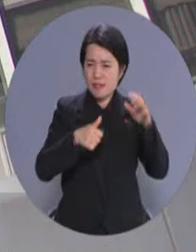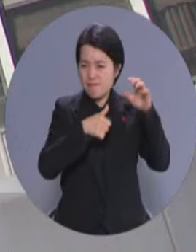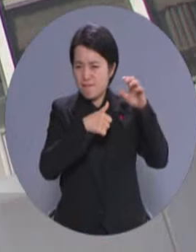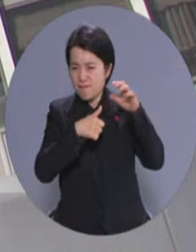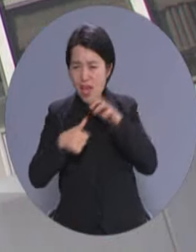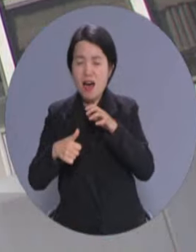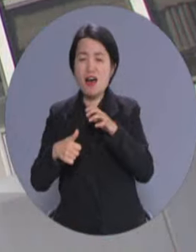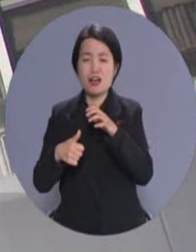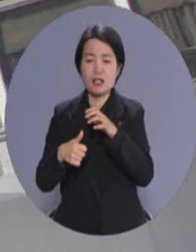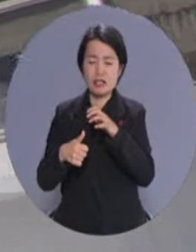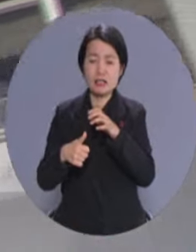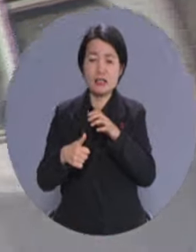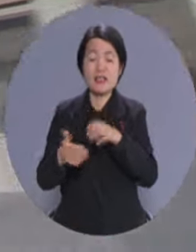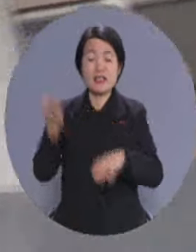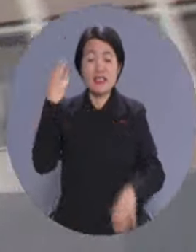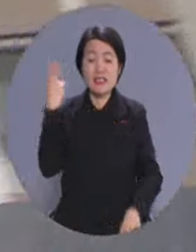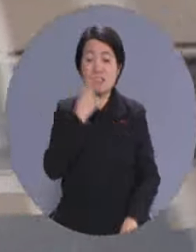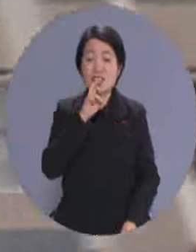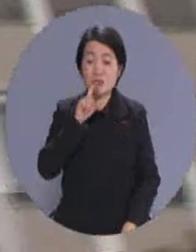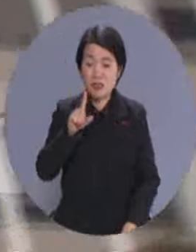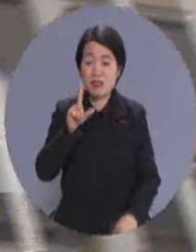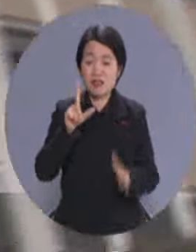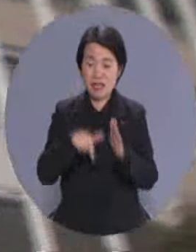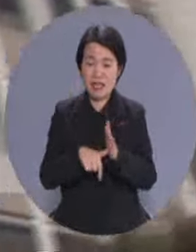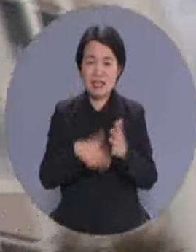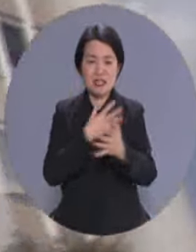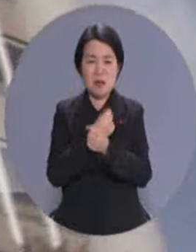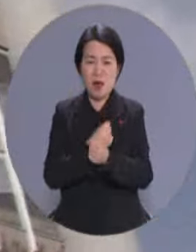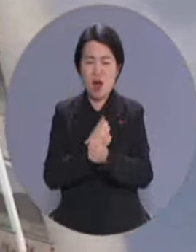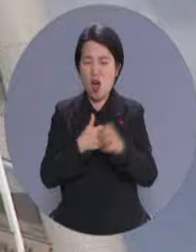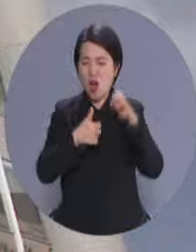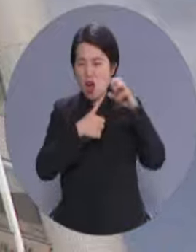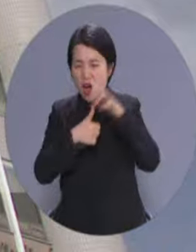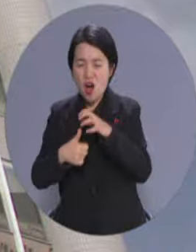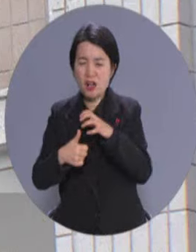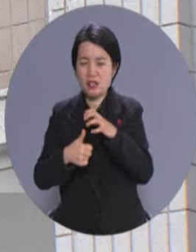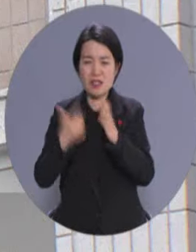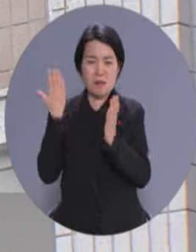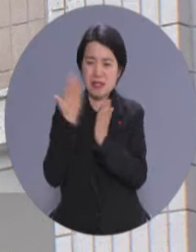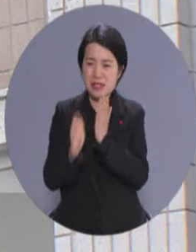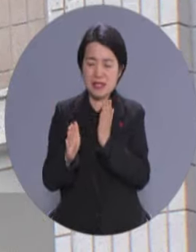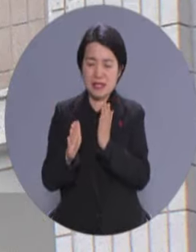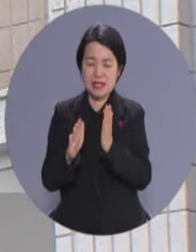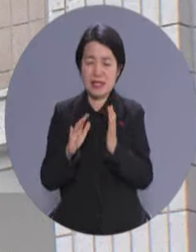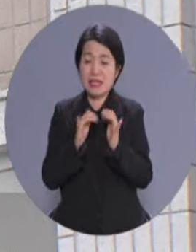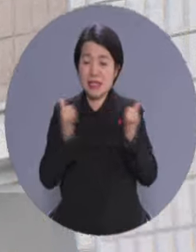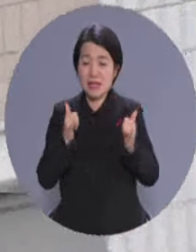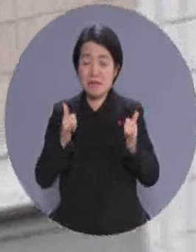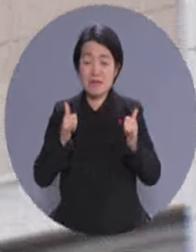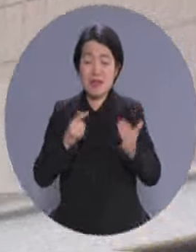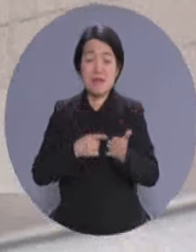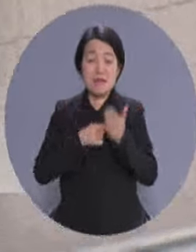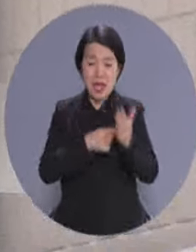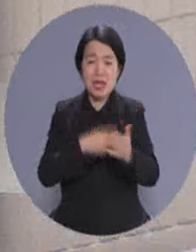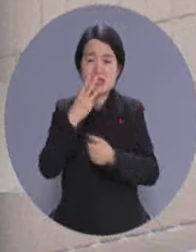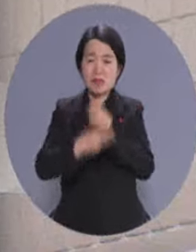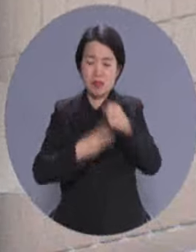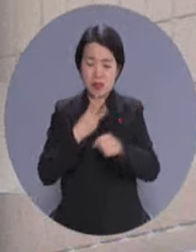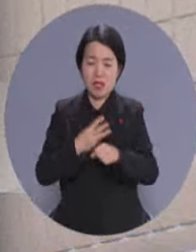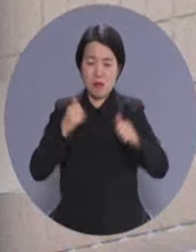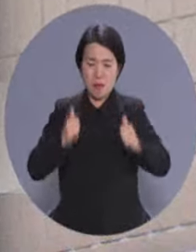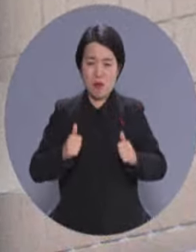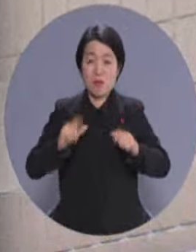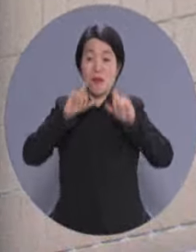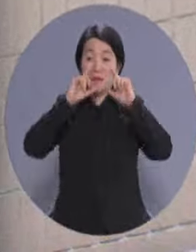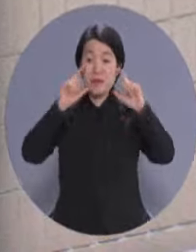압박이 거세지자 지난 2021년에는 협약이 강제적으로 체결됐다며 민사소송을 제기했는데 3년 만에 법원의